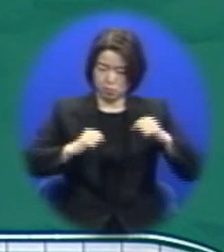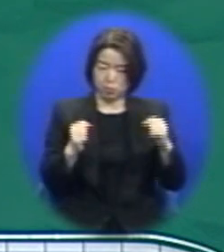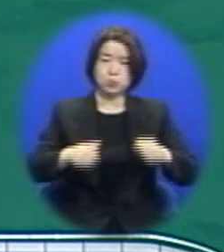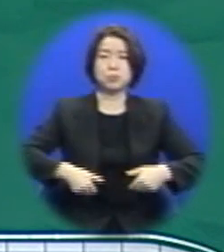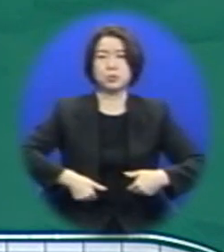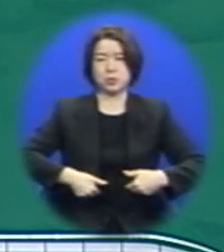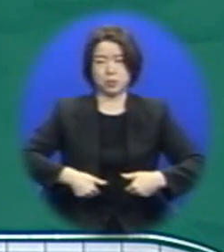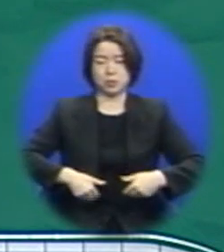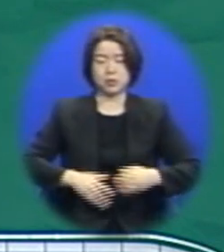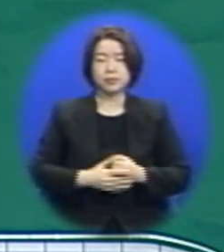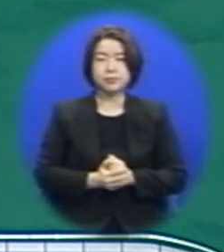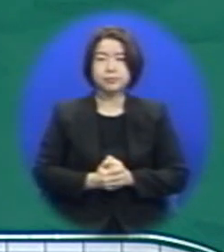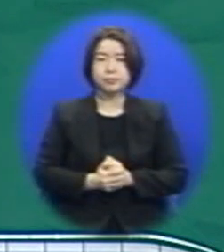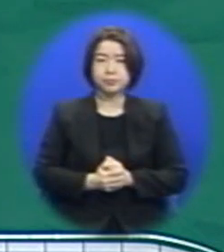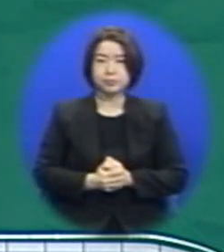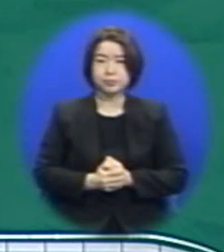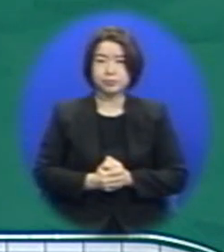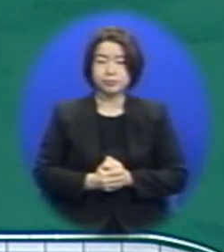때문에 그렇습니다.